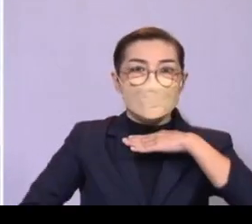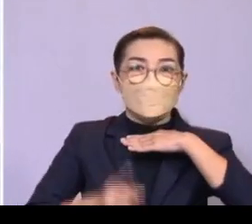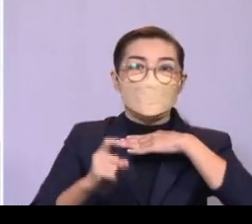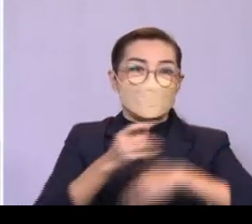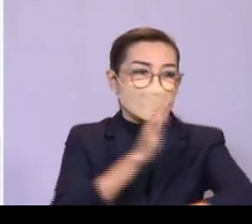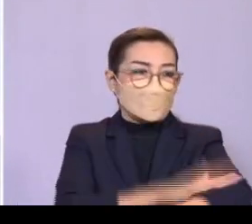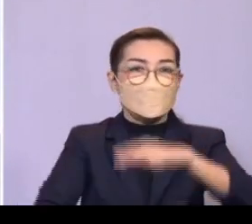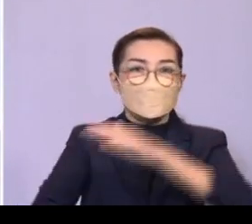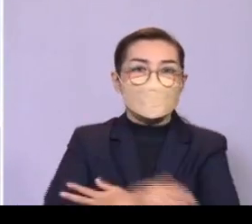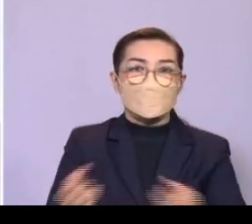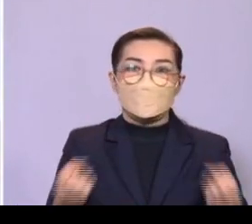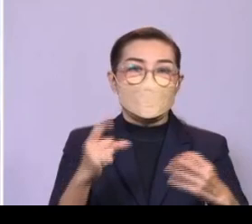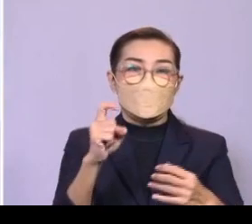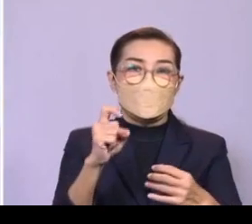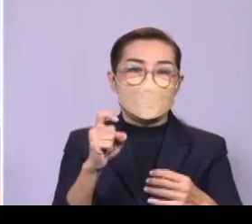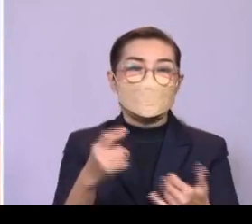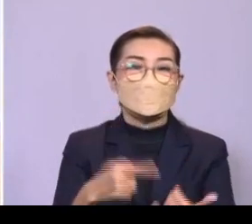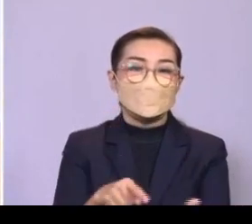นทั้งขา